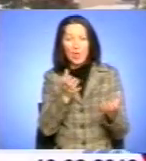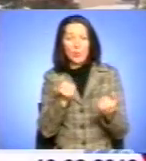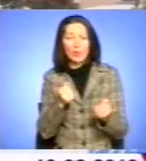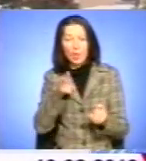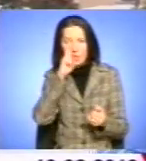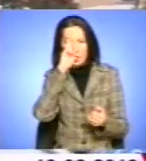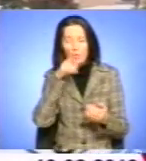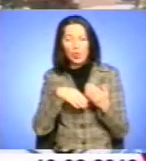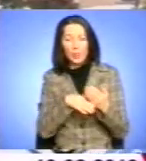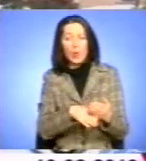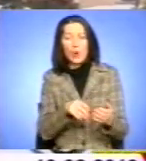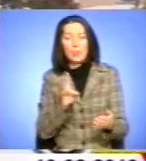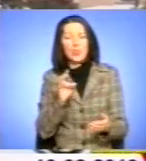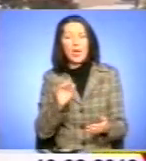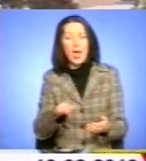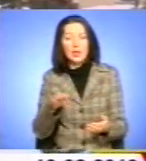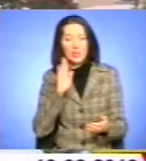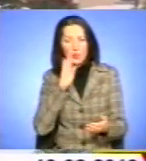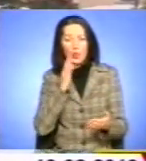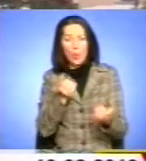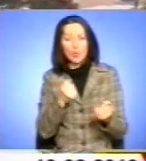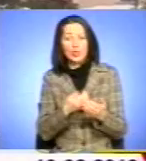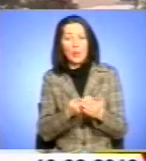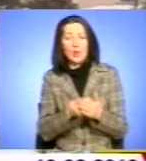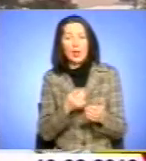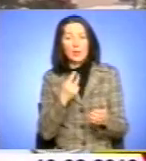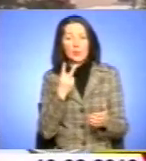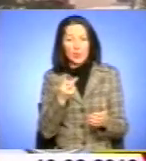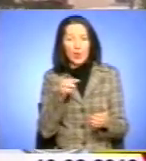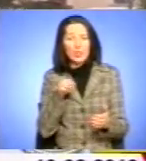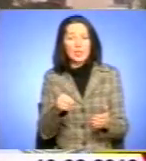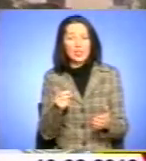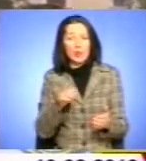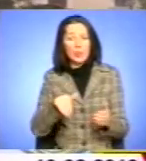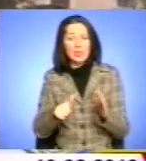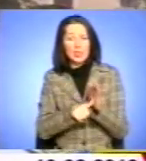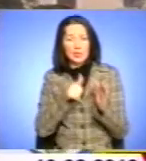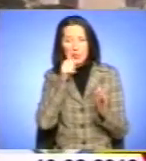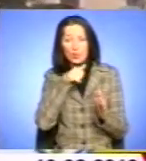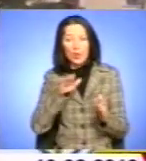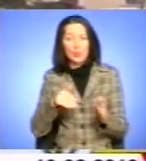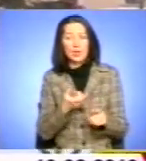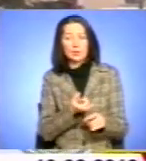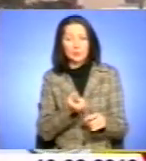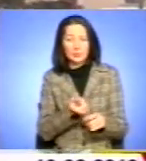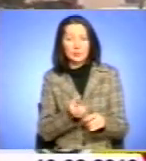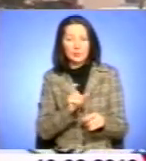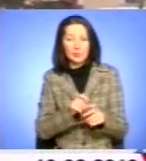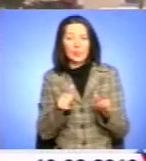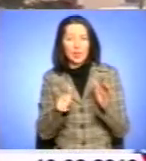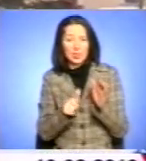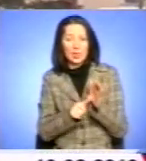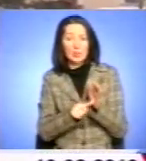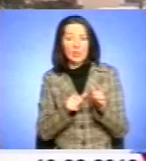біля 2000 гривень, після 6 років це буде більше, майже біля 2500 гривень щомісяця регулярно. Ця допомога,